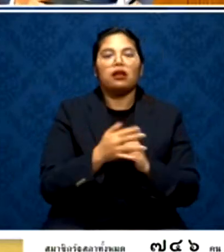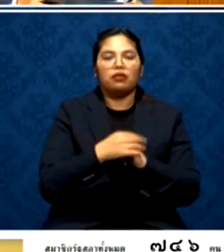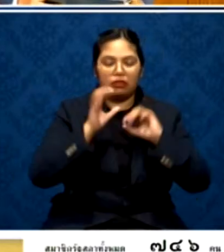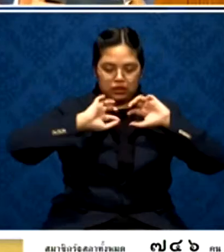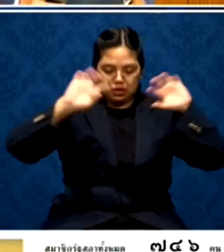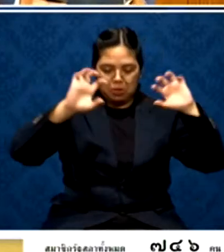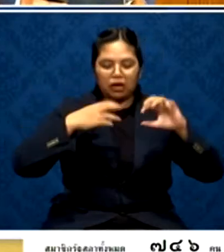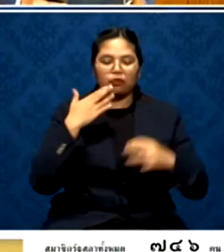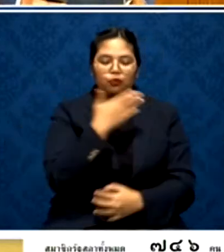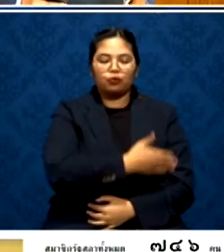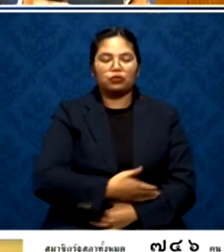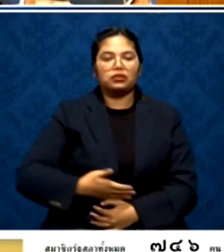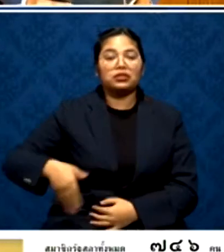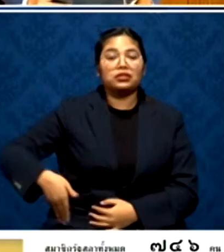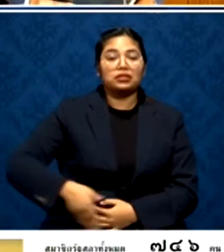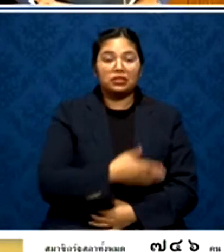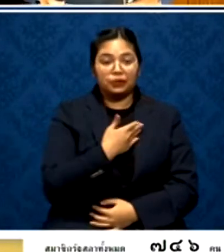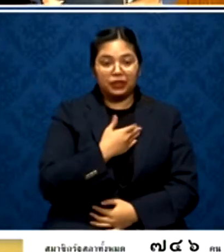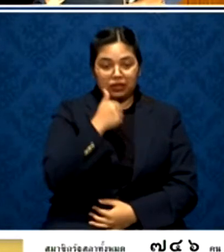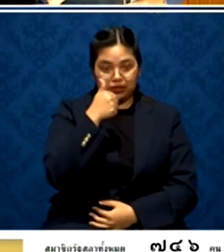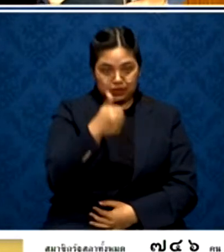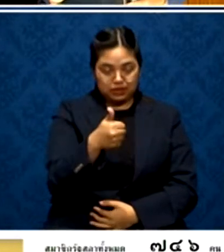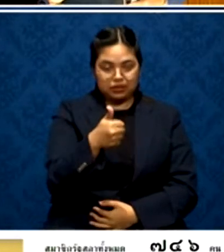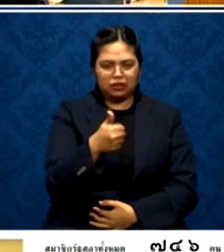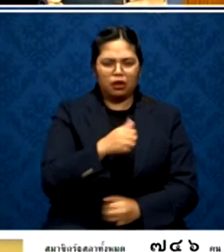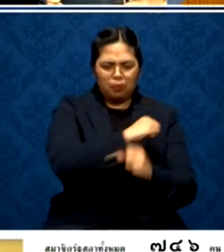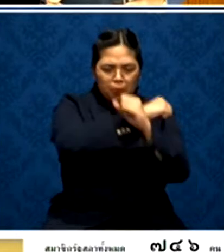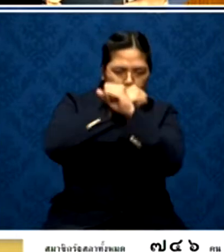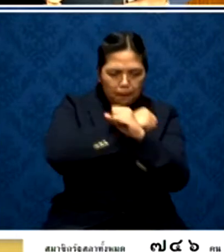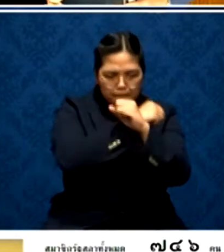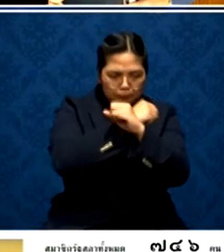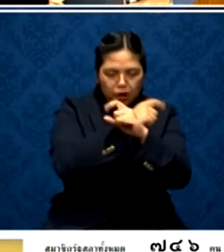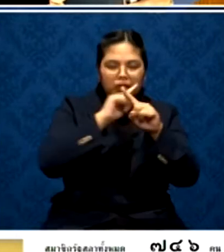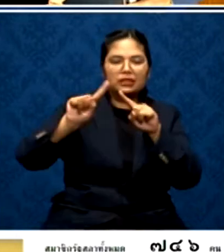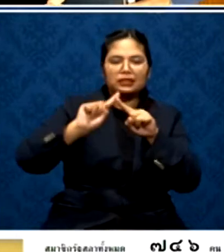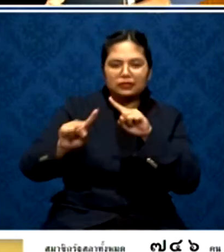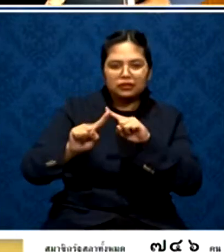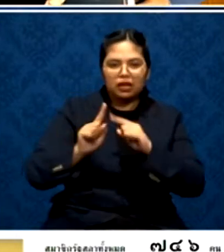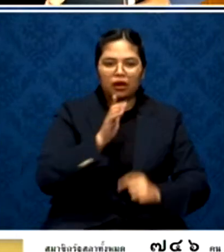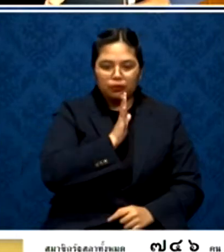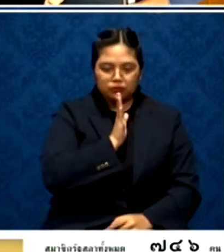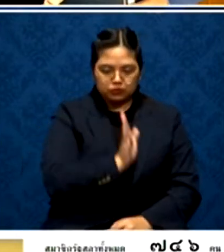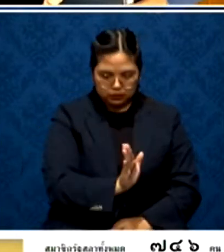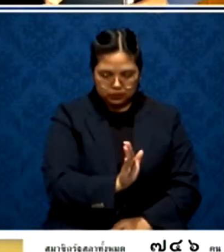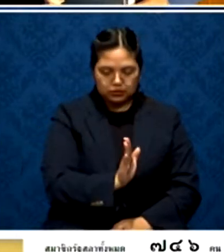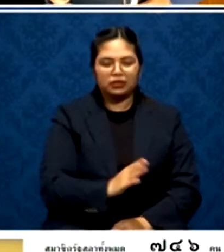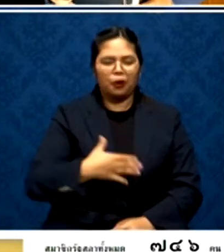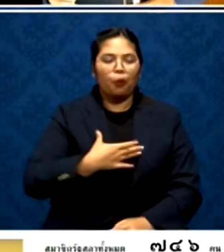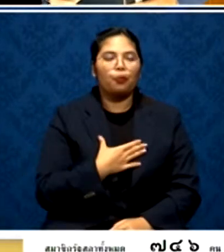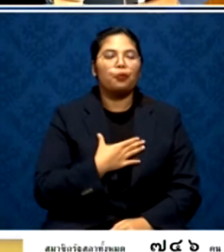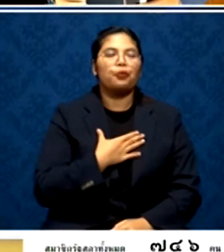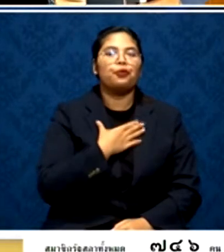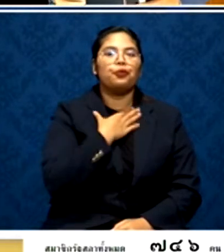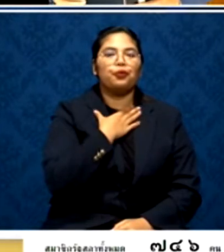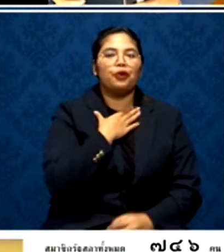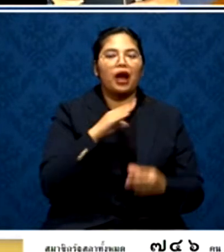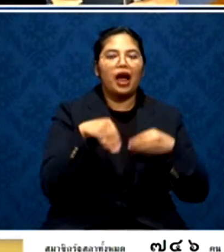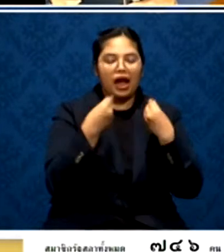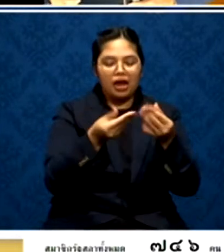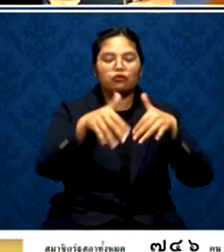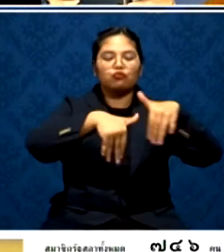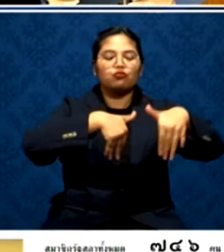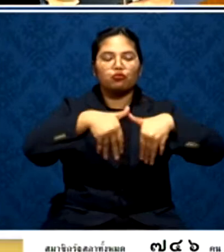ที่ดีนำความปลอดภัยสร้างศักดิ์ศรีและนำความภาคภูมิใจมาสู่ประชาช